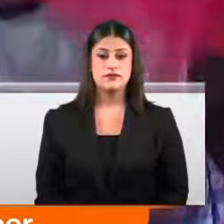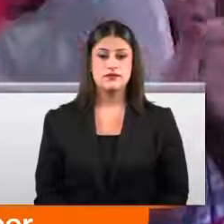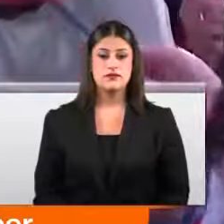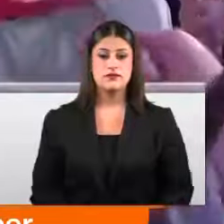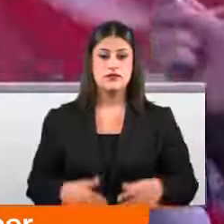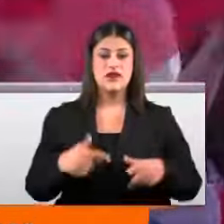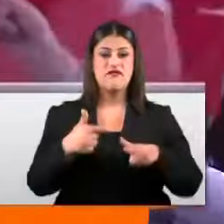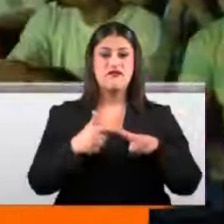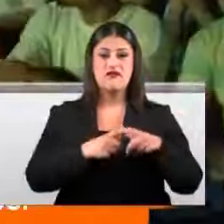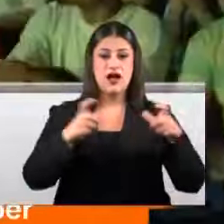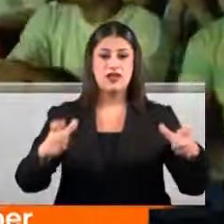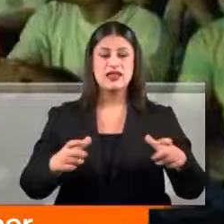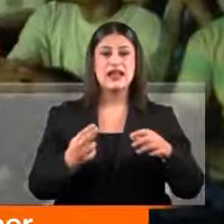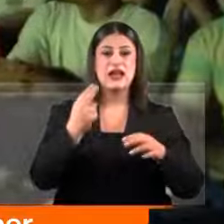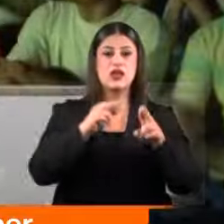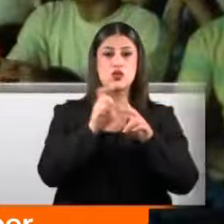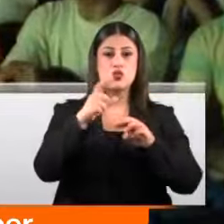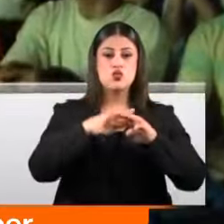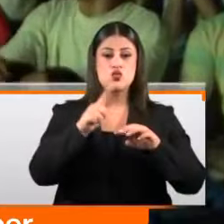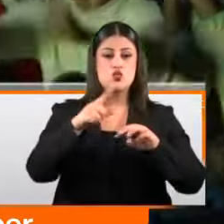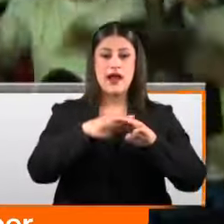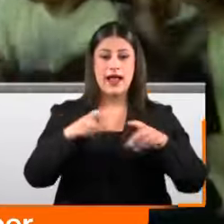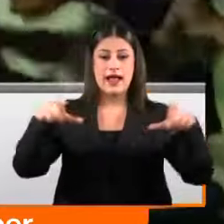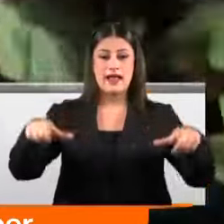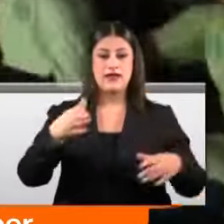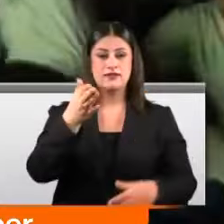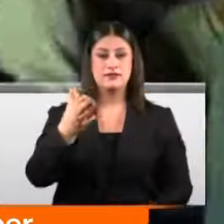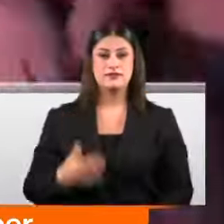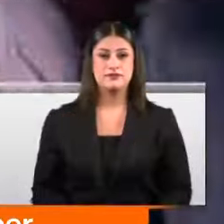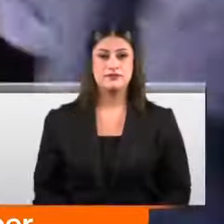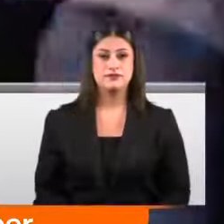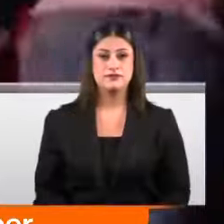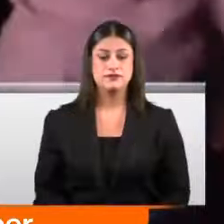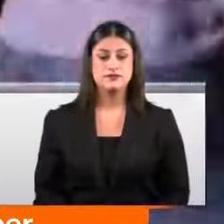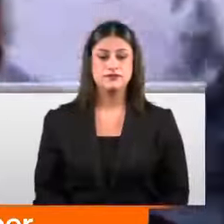Fatih'teki 7 kule hisarı vardı, sağ ayağıyla bu kez uzattı.